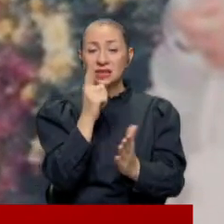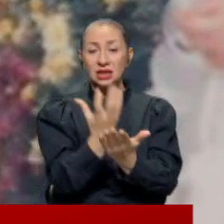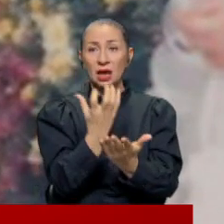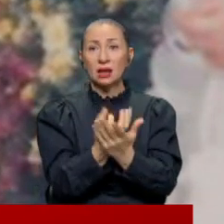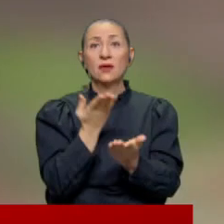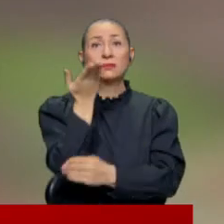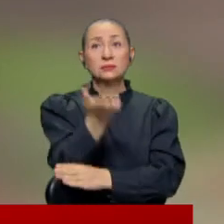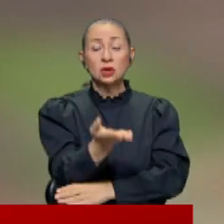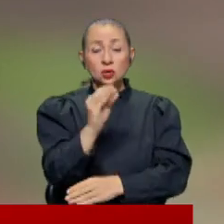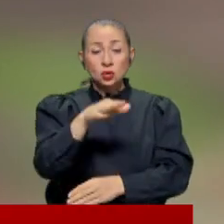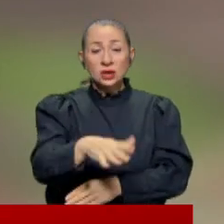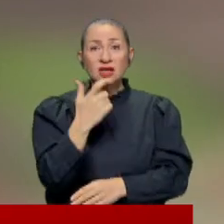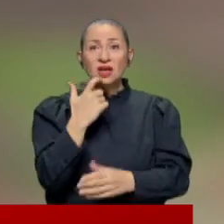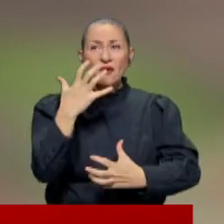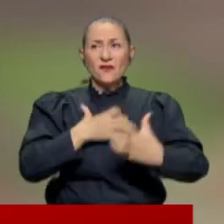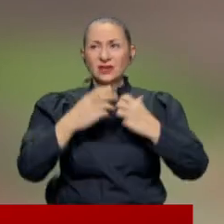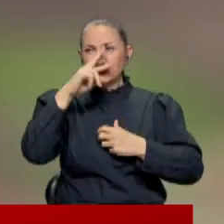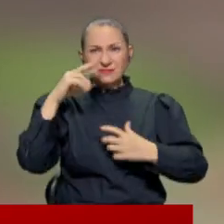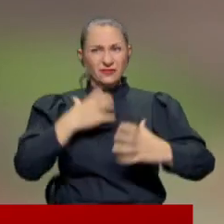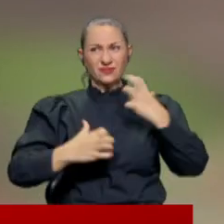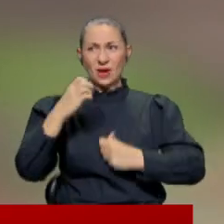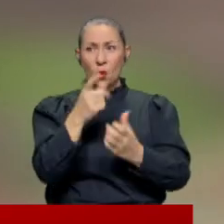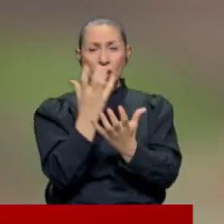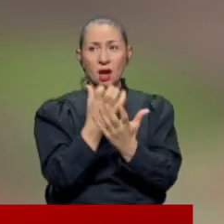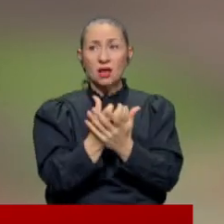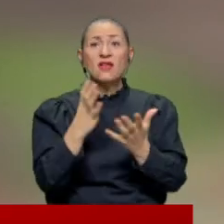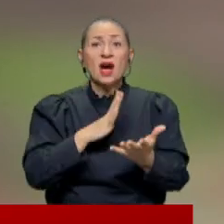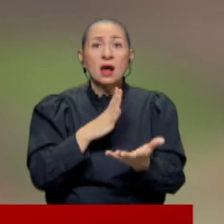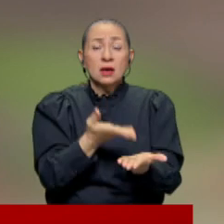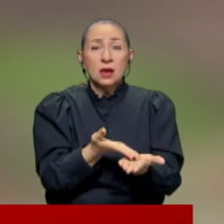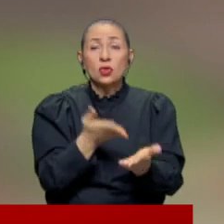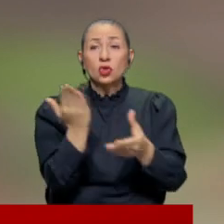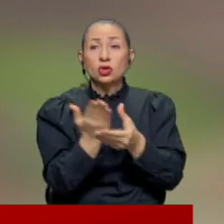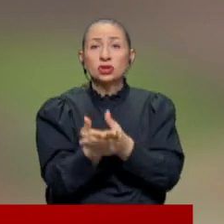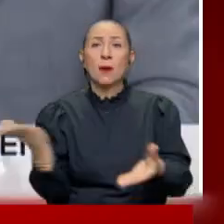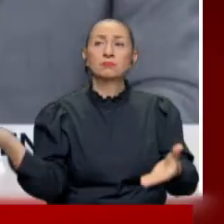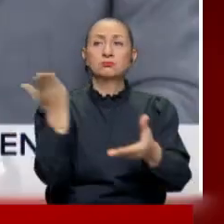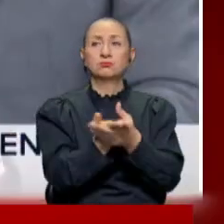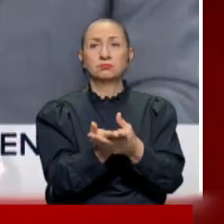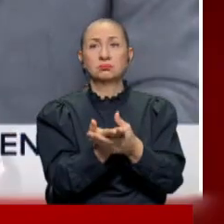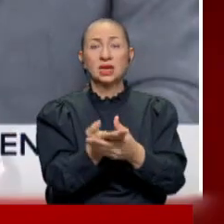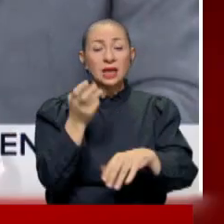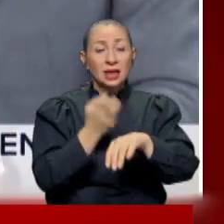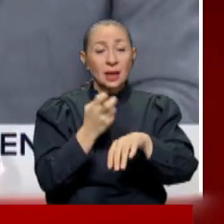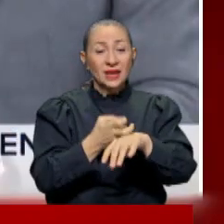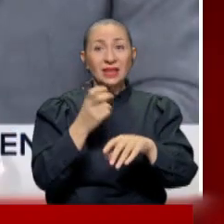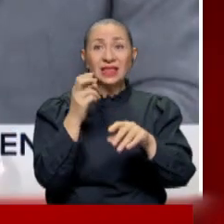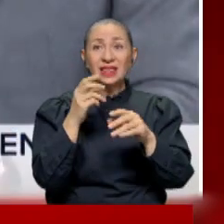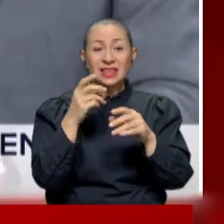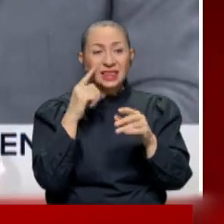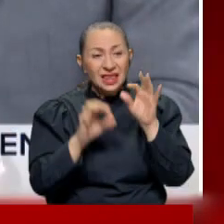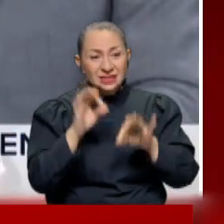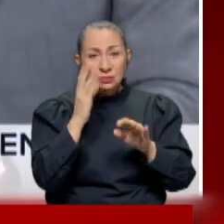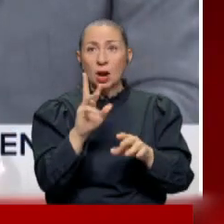kayıtları sundu. Çocuk yaşta istismara uğradığı o kayıtlarda da yer aldı ve dosyaya girdi. Kemik testine gitti. Kemik testinden